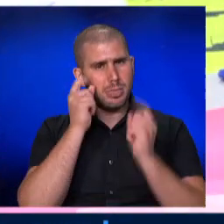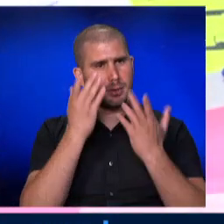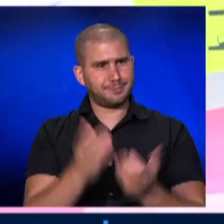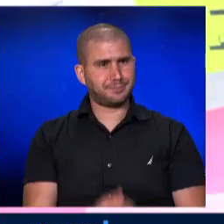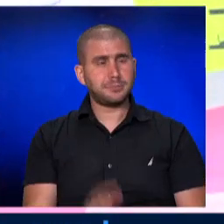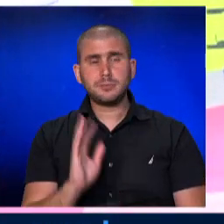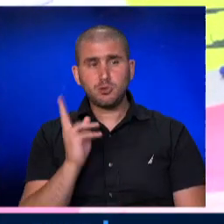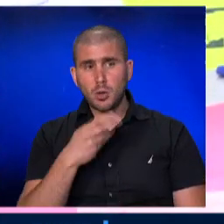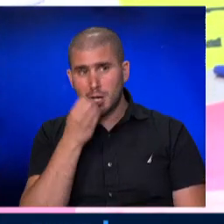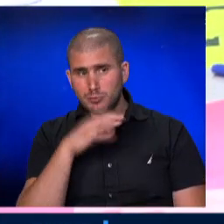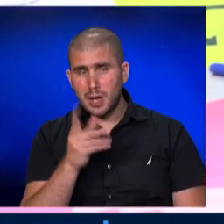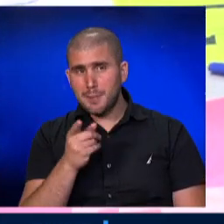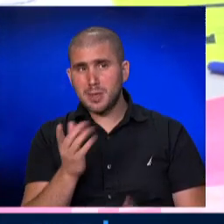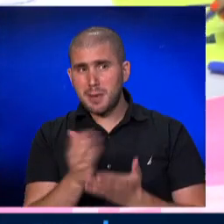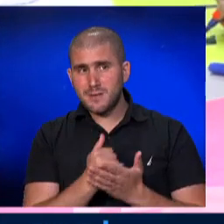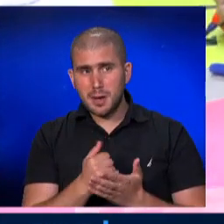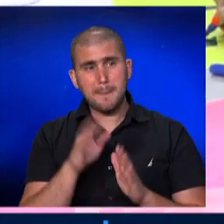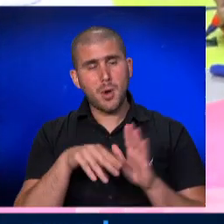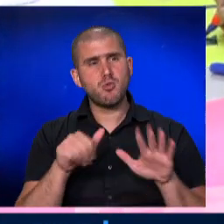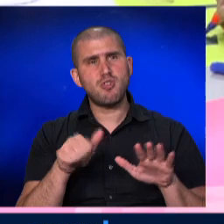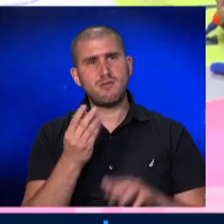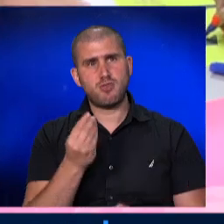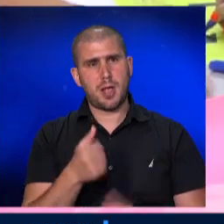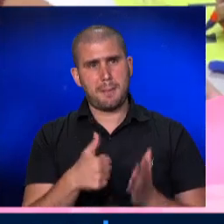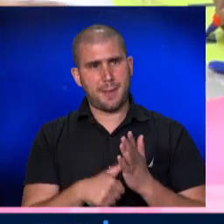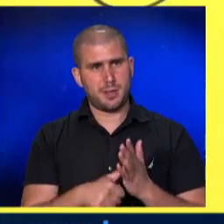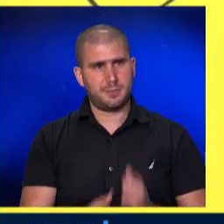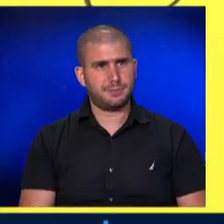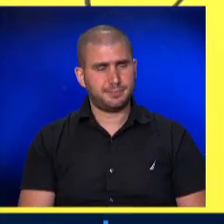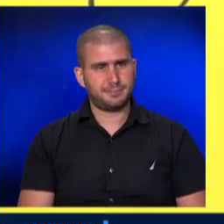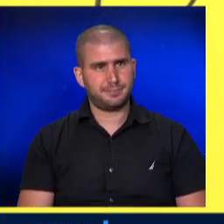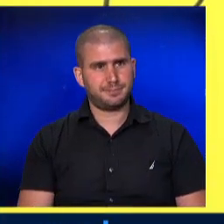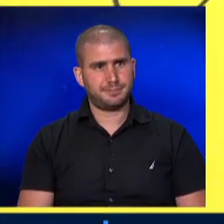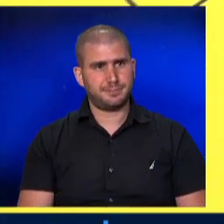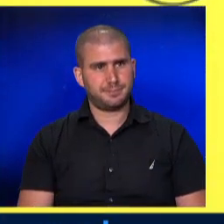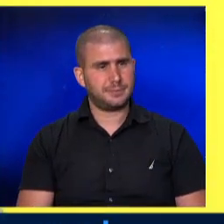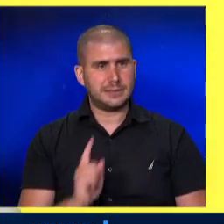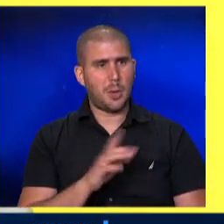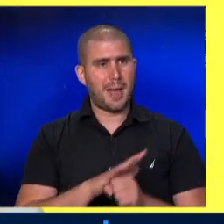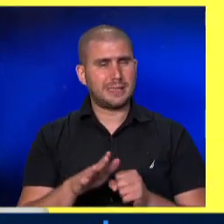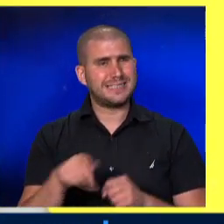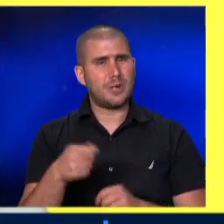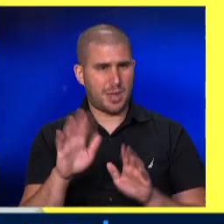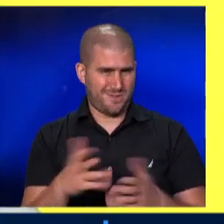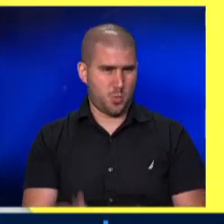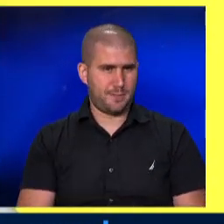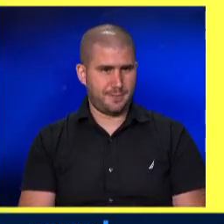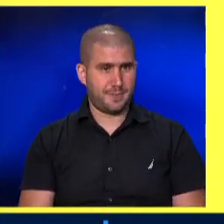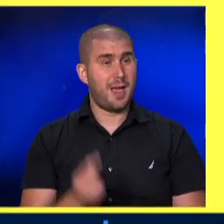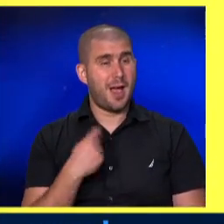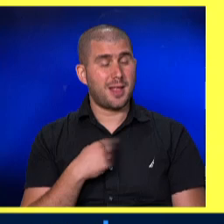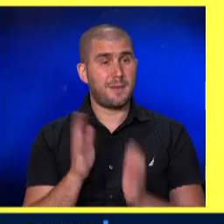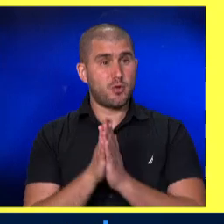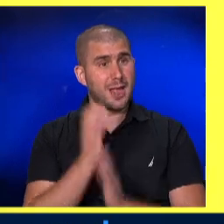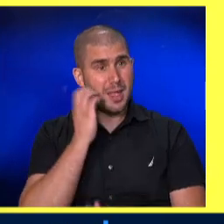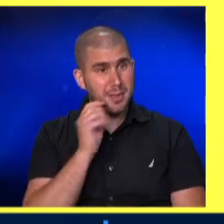חצוב ולשאול כמה את מרוויחה? פחות מ-6,000 שקלים. בבנק. זה לא מכסה לי את השכר דירה. אני קוראת